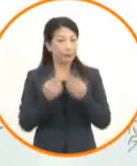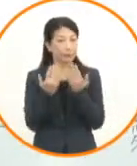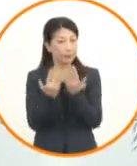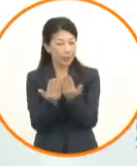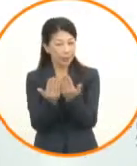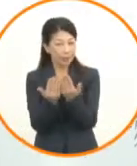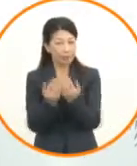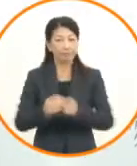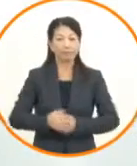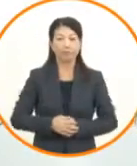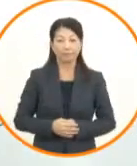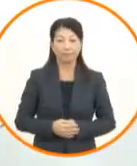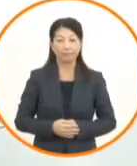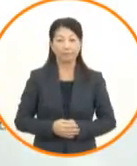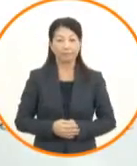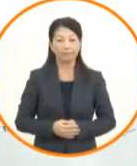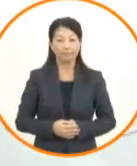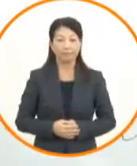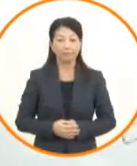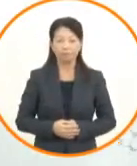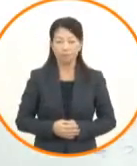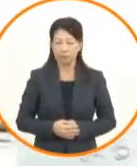ツスタディ。